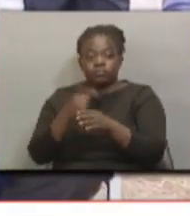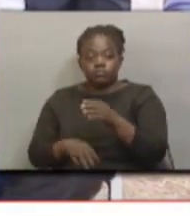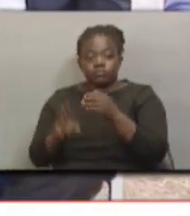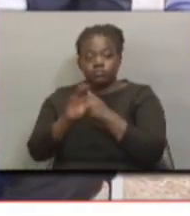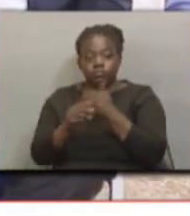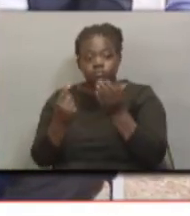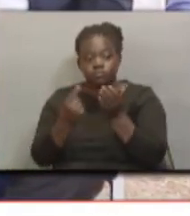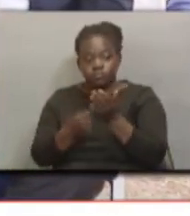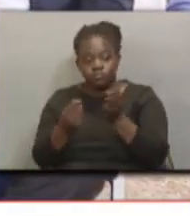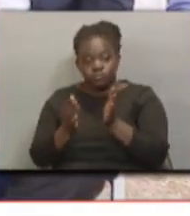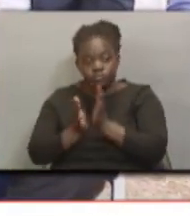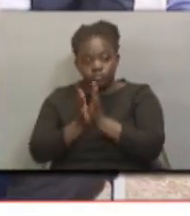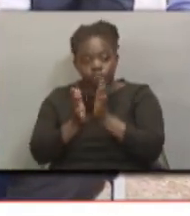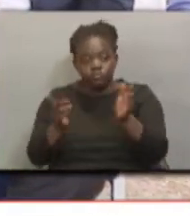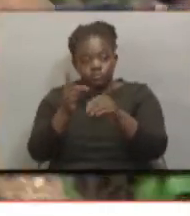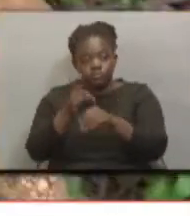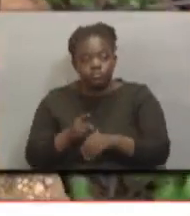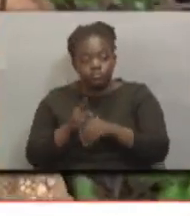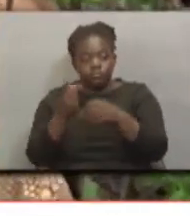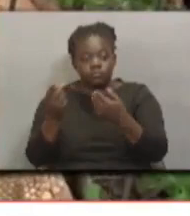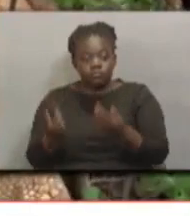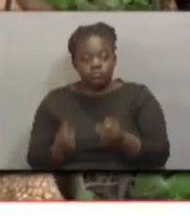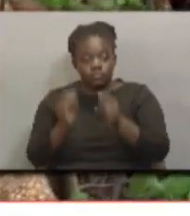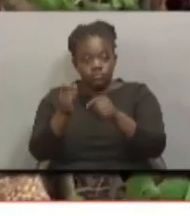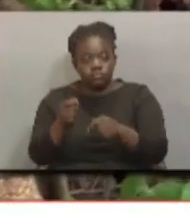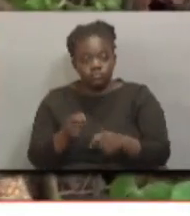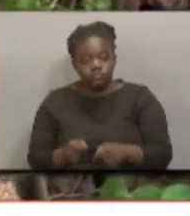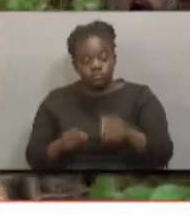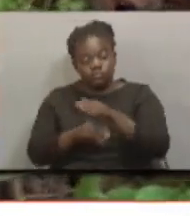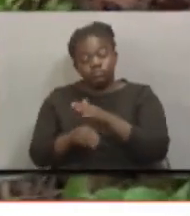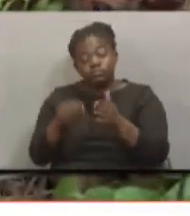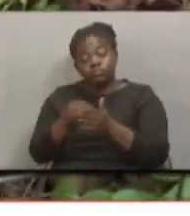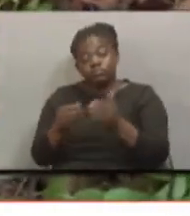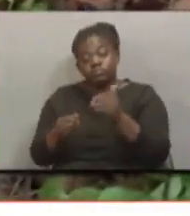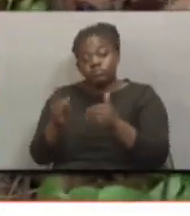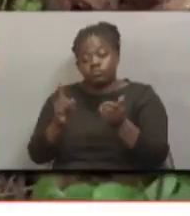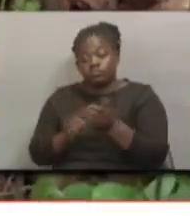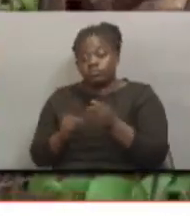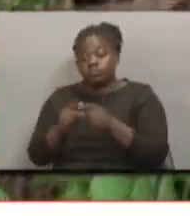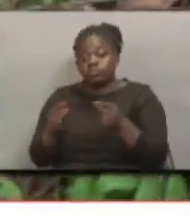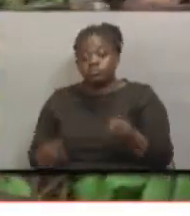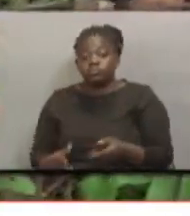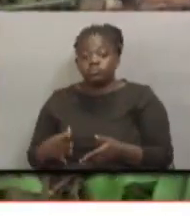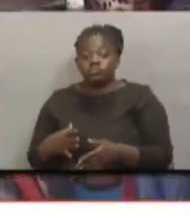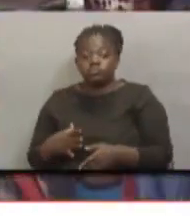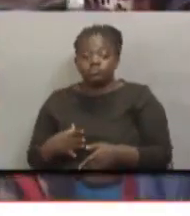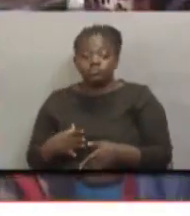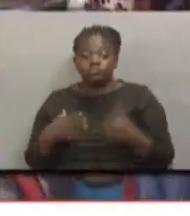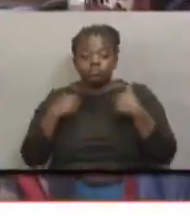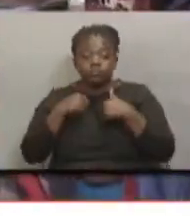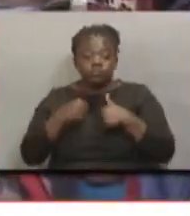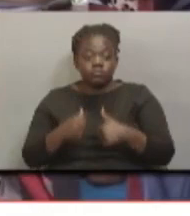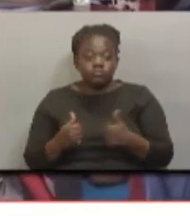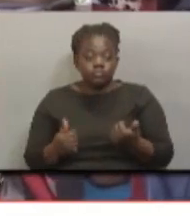Uganda okutwalira awamu liyimiriddewo ku bya bulimi okusinziira ku ssente ezibivaamu ko n'ebyobulambuzi ebivaamu ensimbi. Agambye